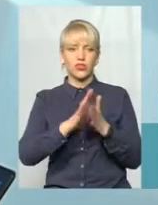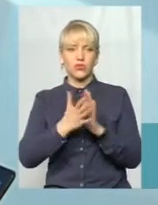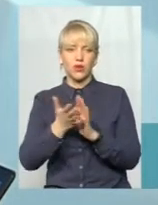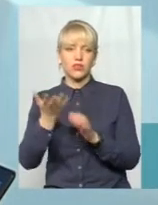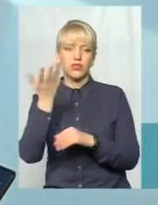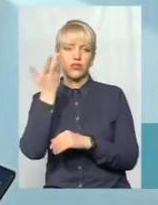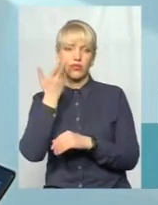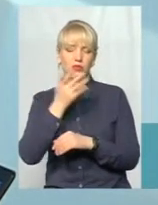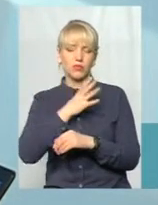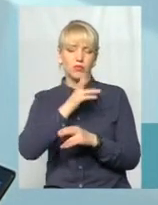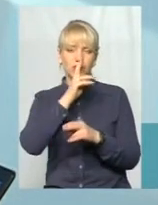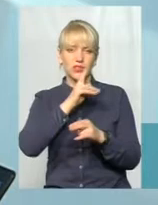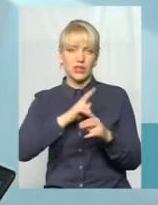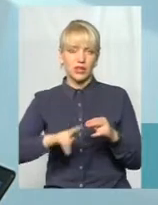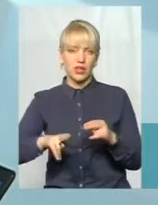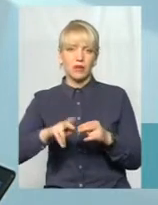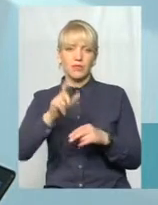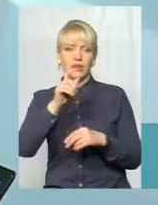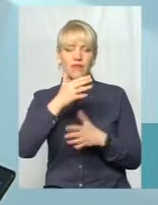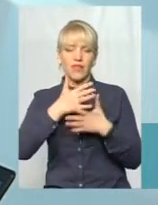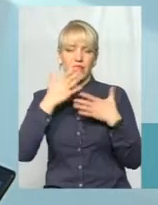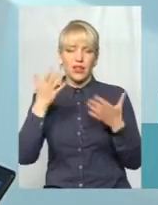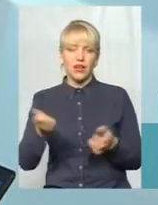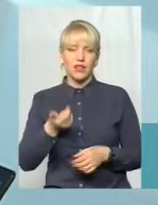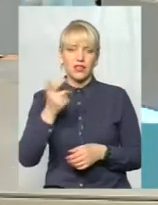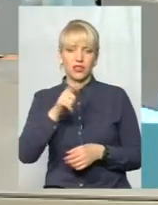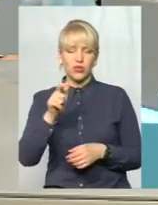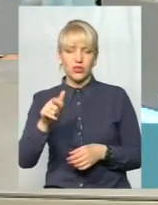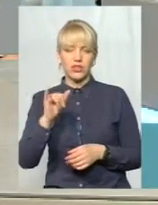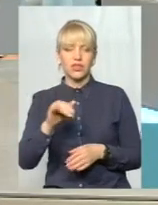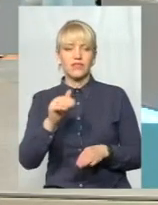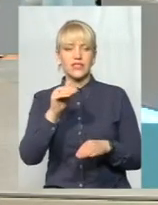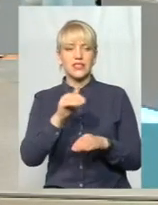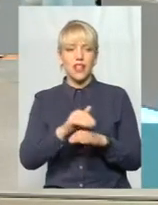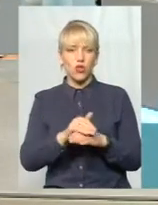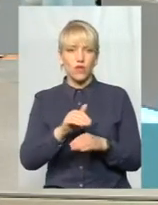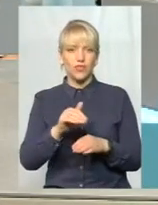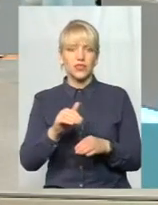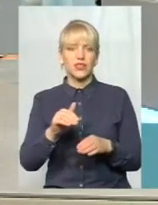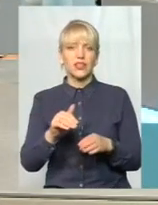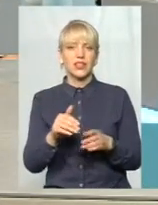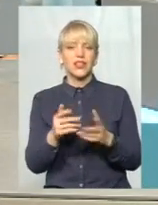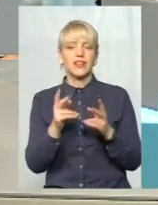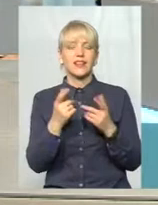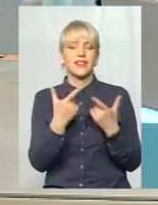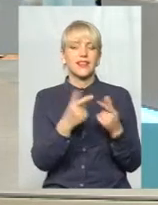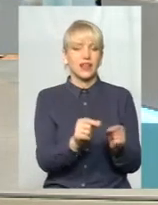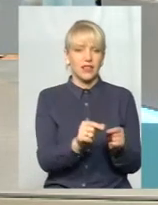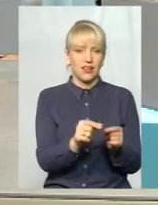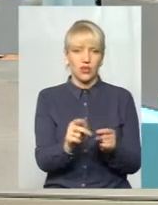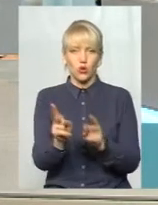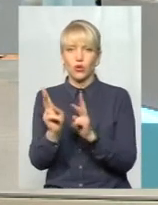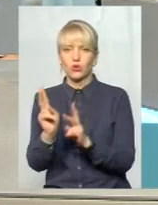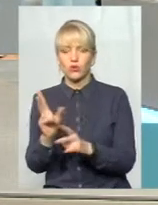дійсно велика кількість осіб гинула, і встановити фактично дехто було дуже важко.